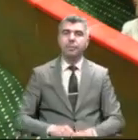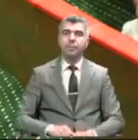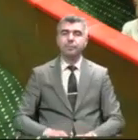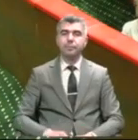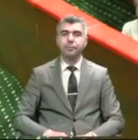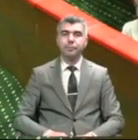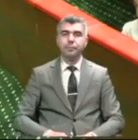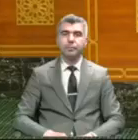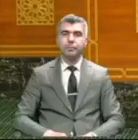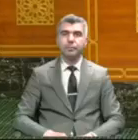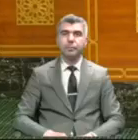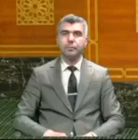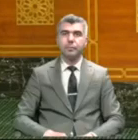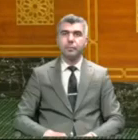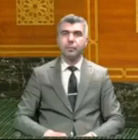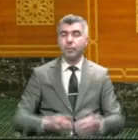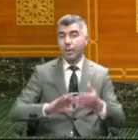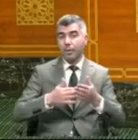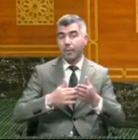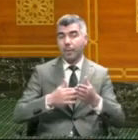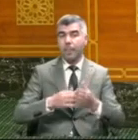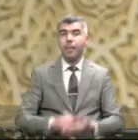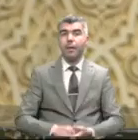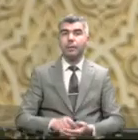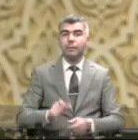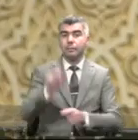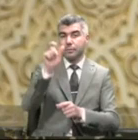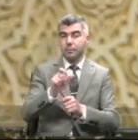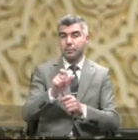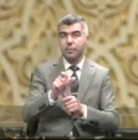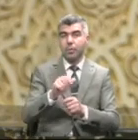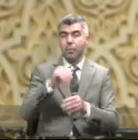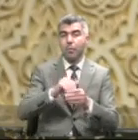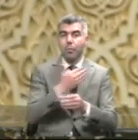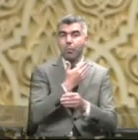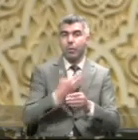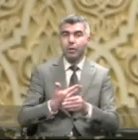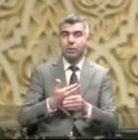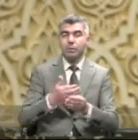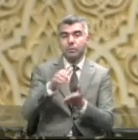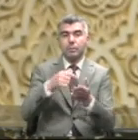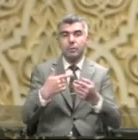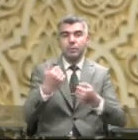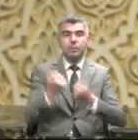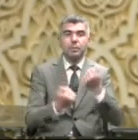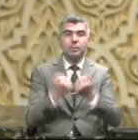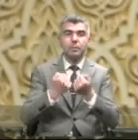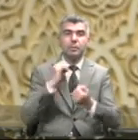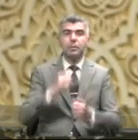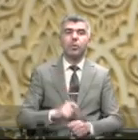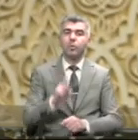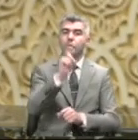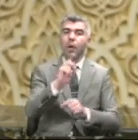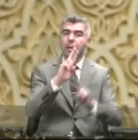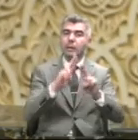اذا نعطي الكلمه الان للسيد الممثل السيد المستشار عن فريق الاصاله والمعاصره في اطار التعقيب على